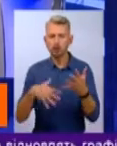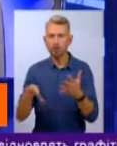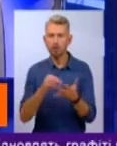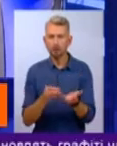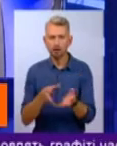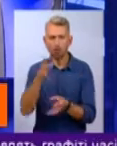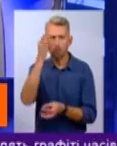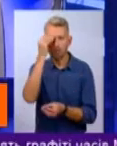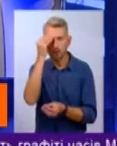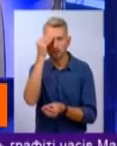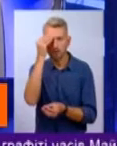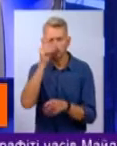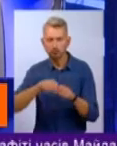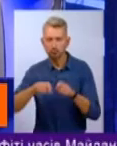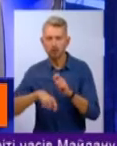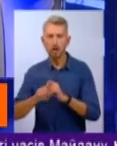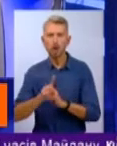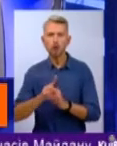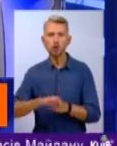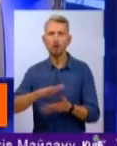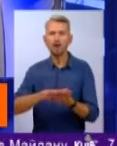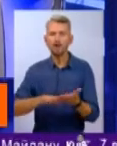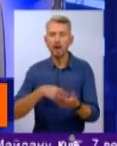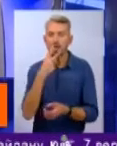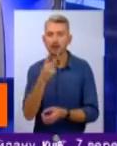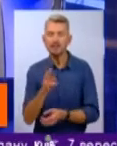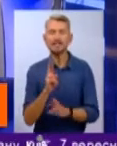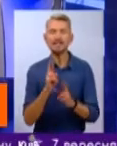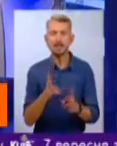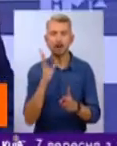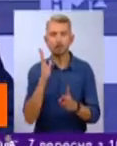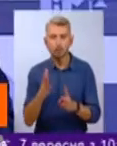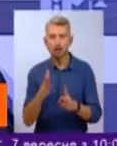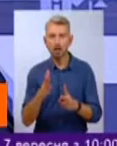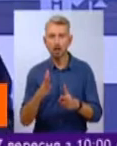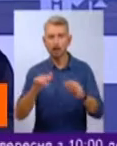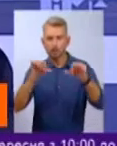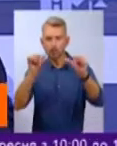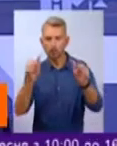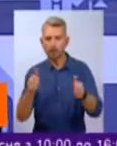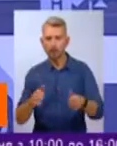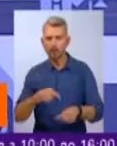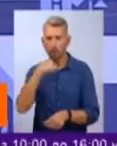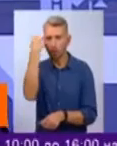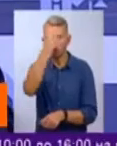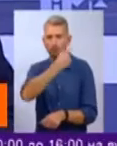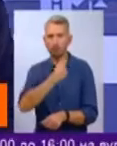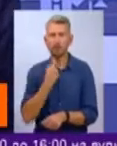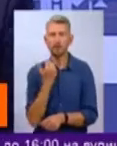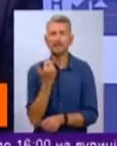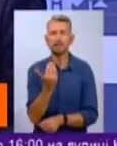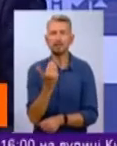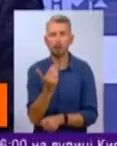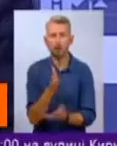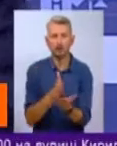рахувати, вимірювати для того, щоб далі дивитись, як, яким чином буде формуватись особиста індивідуальна